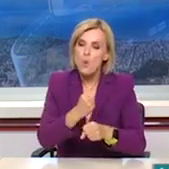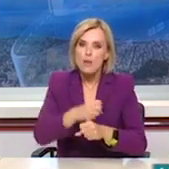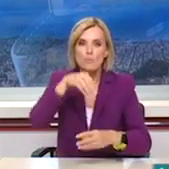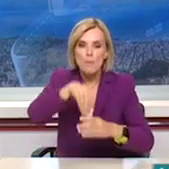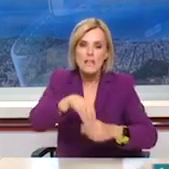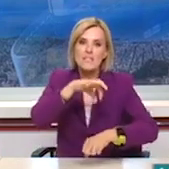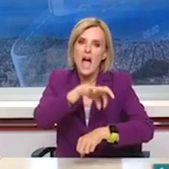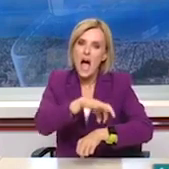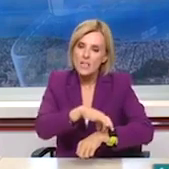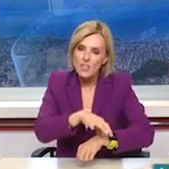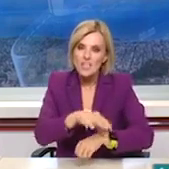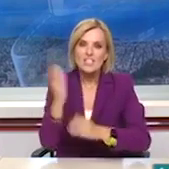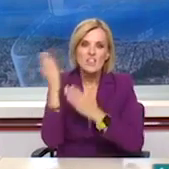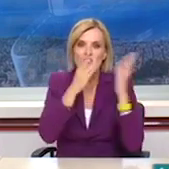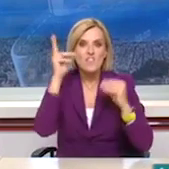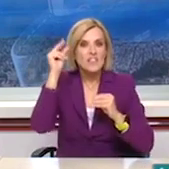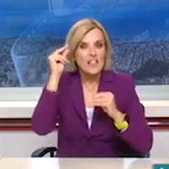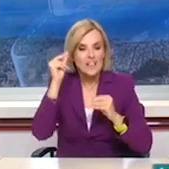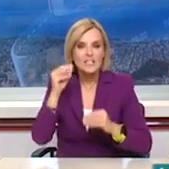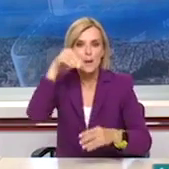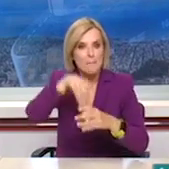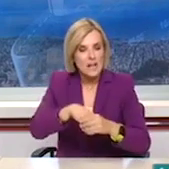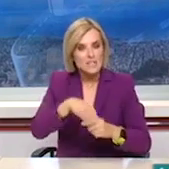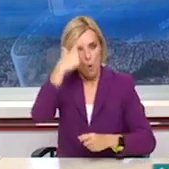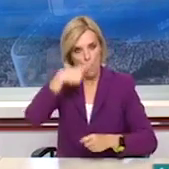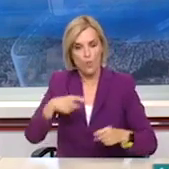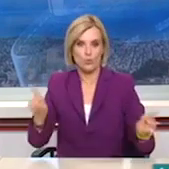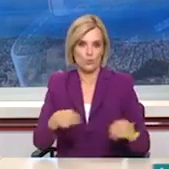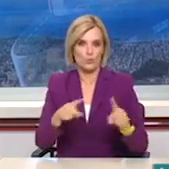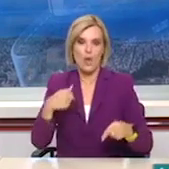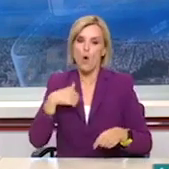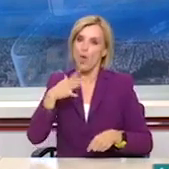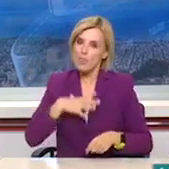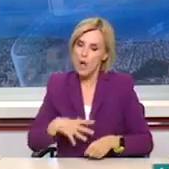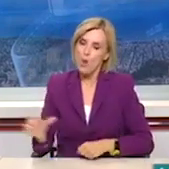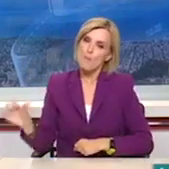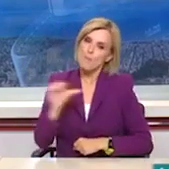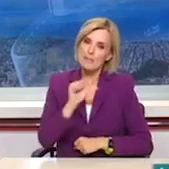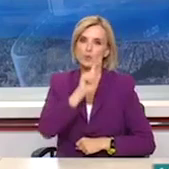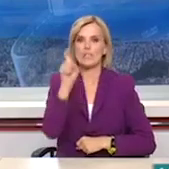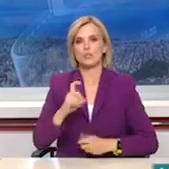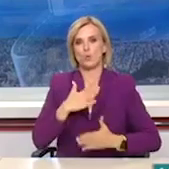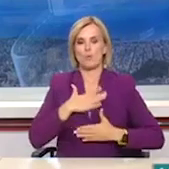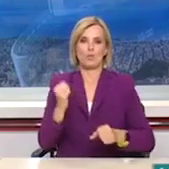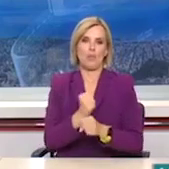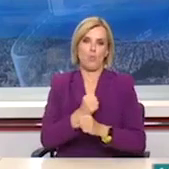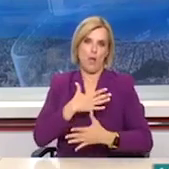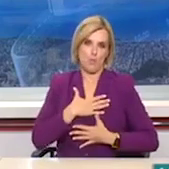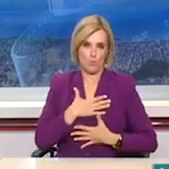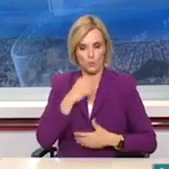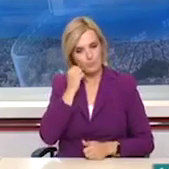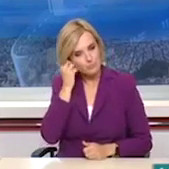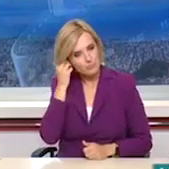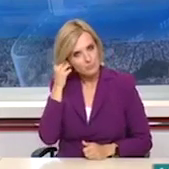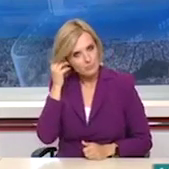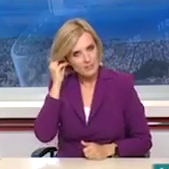τους φοιτητές μου στο Πανεπιστήμιο που τους είδα χτες. Θέλω και εγώ σταδιακά να επιστρέψω και στα υπόλοιπα καθήκοντα. Είναι